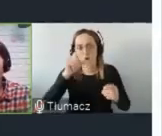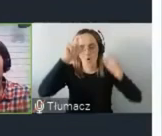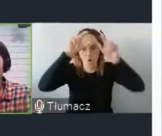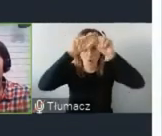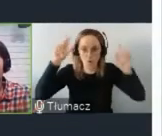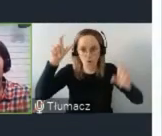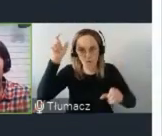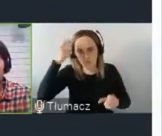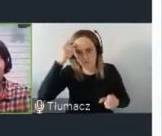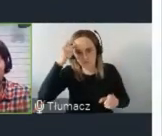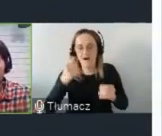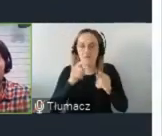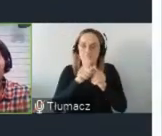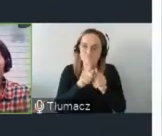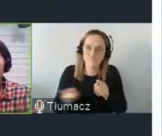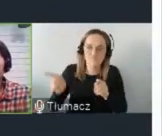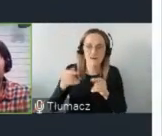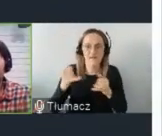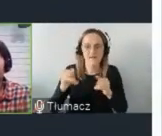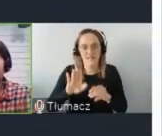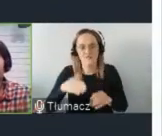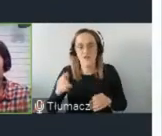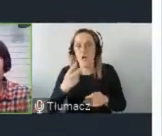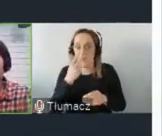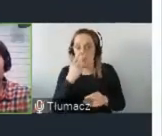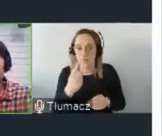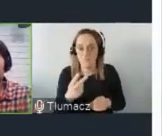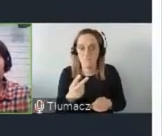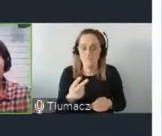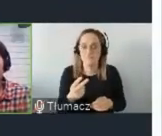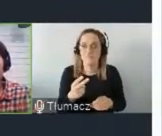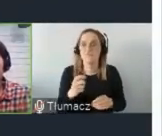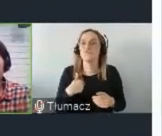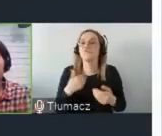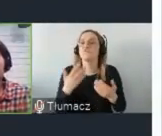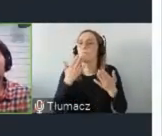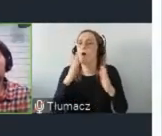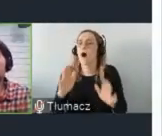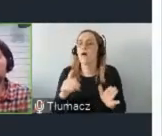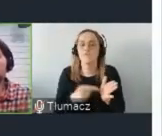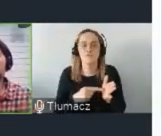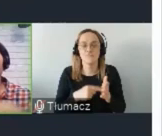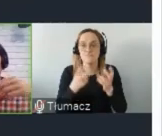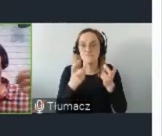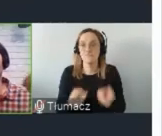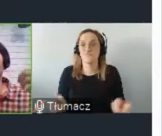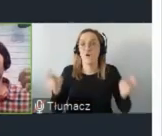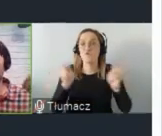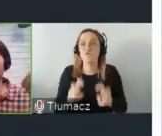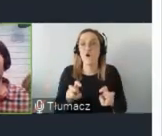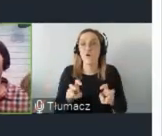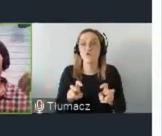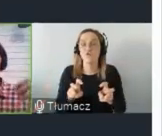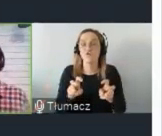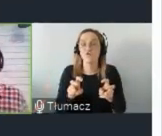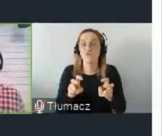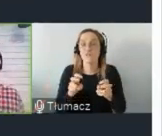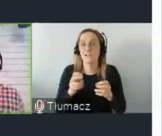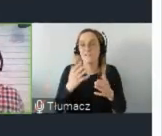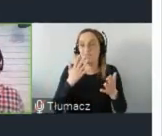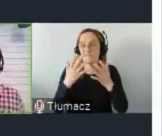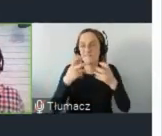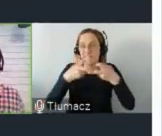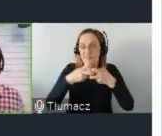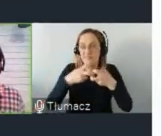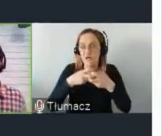lub przekierowywać do innej strony. Lub zobaczcie, to jest to, po co wam pokazuję to narzędzie. Stworzyć wirtualną wycieczkę. Ona może